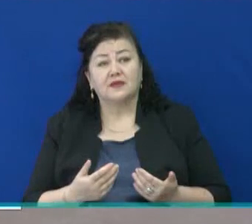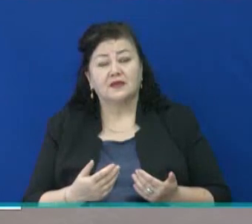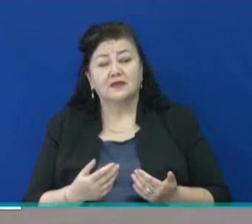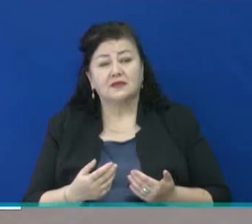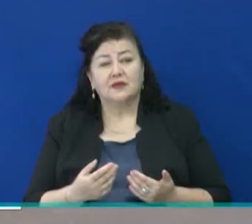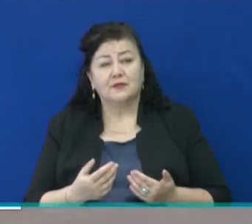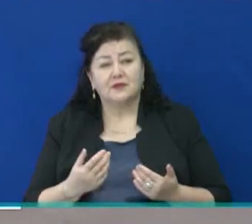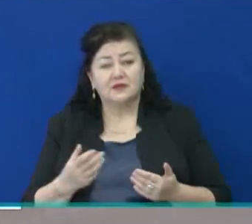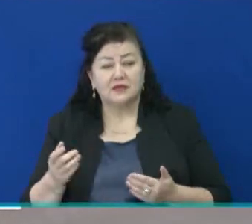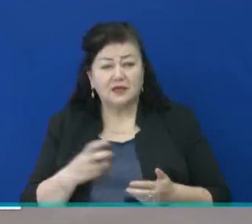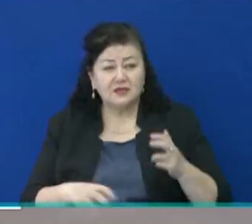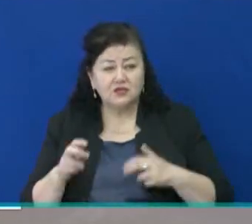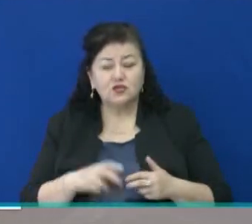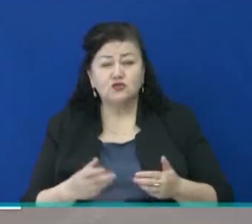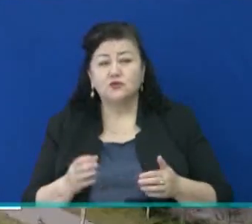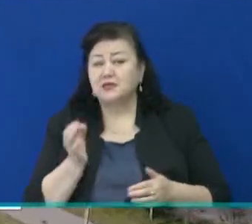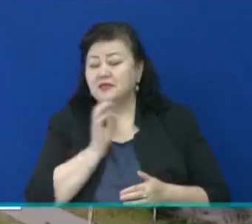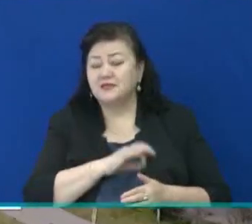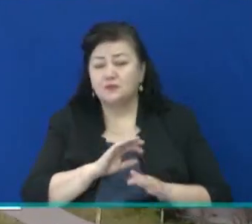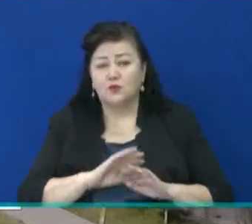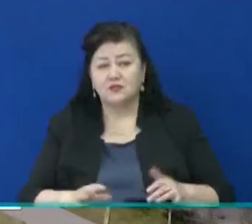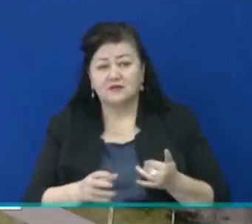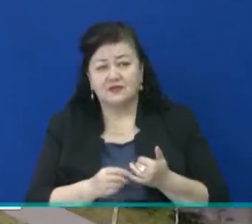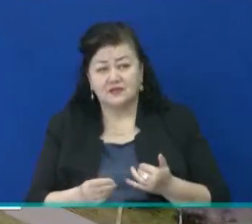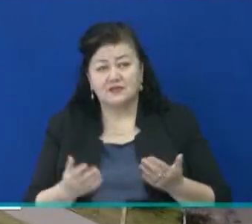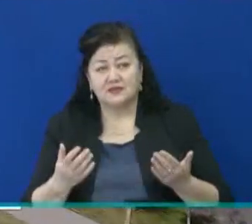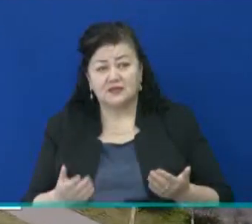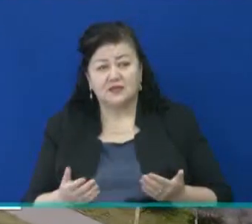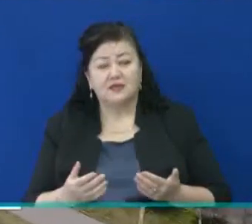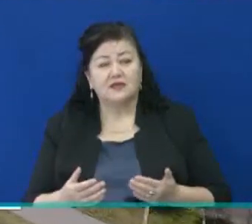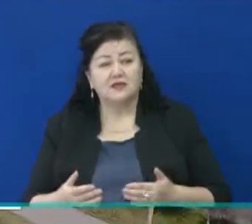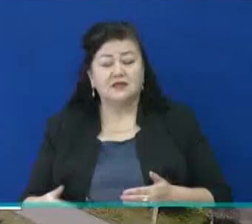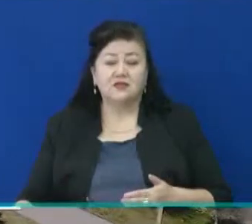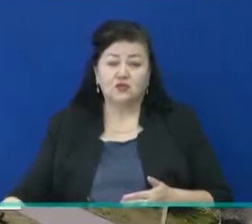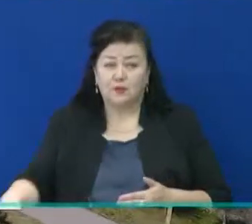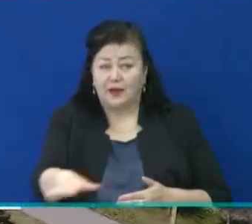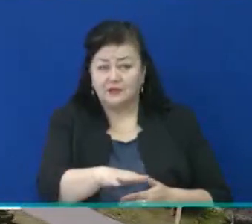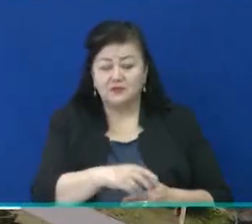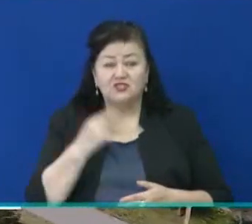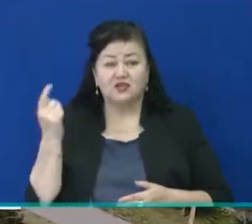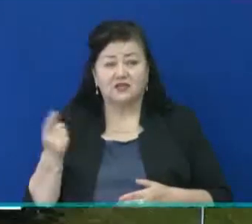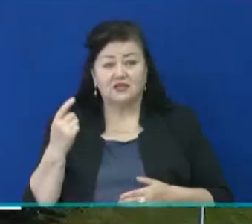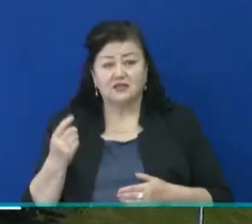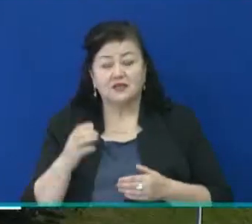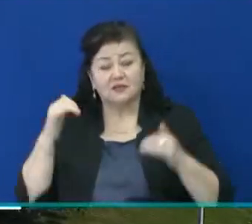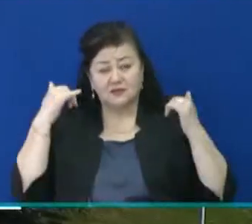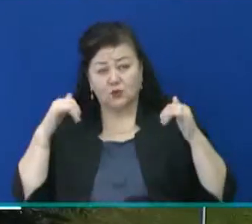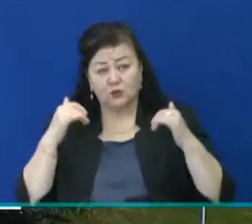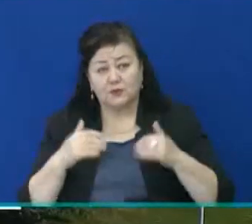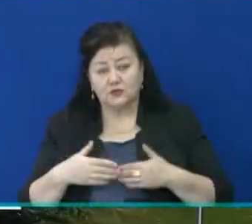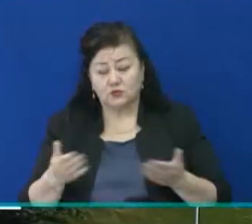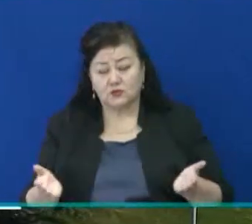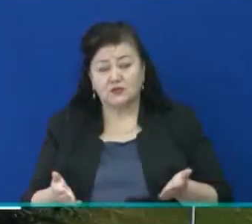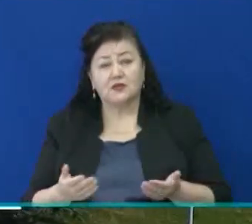жер учаскесі анықталды. Ағымдағы жылы 100 мың гектарға жуық пайдаланылмаған жайылым қайтарылды. 2023 жылы 250 мың